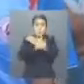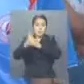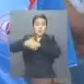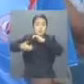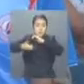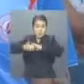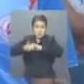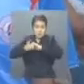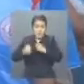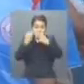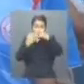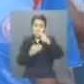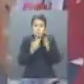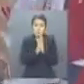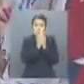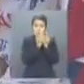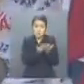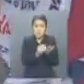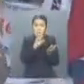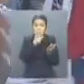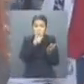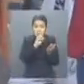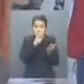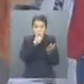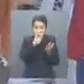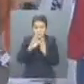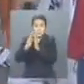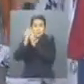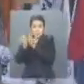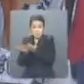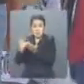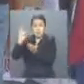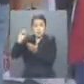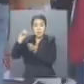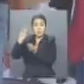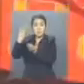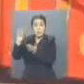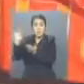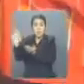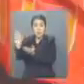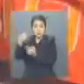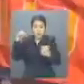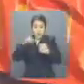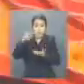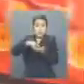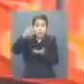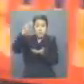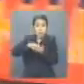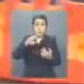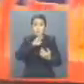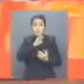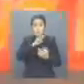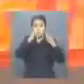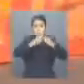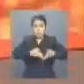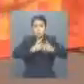และ98ให้รัฐบาลจัดตั้งกองทุนประกันความเสี่ยงให้กับลูกจ้างในกรณีที่สถานประกอบการปิดกิจการ